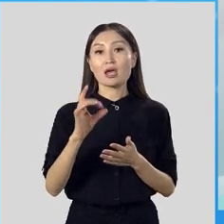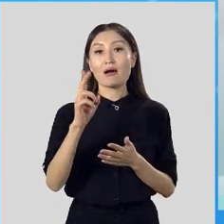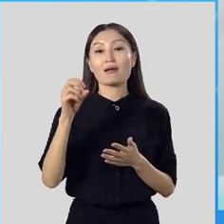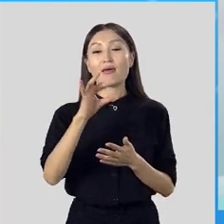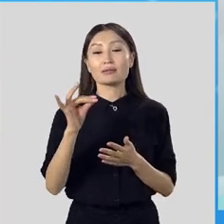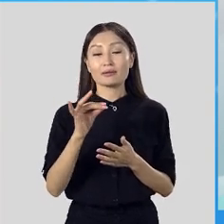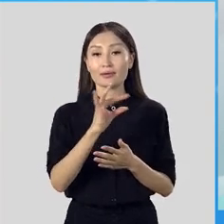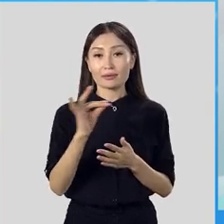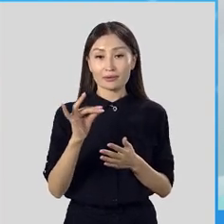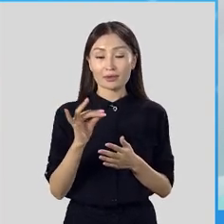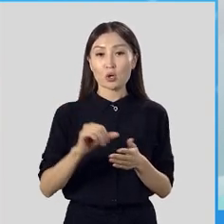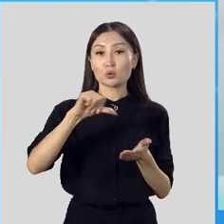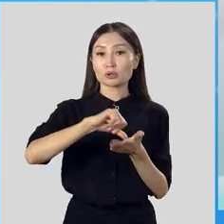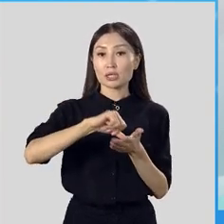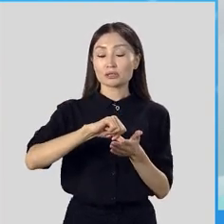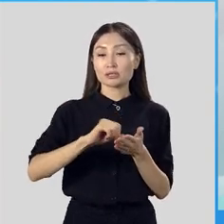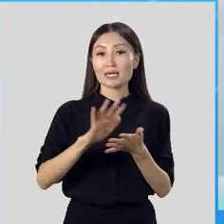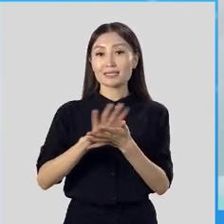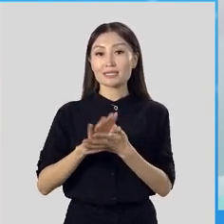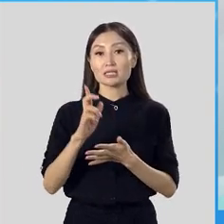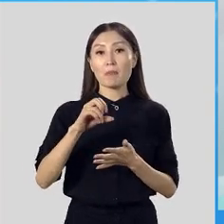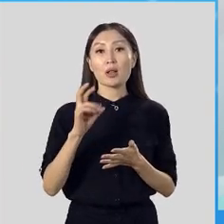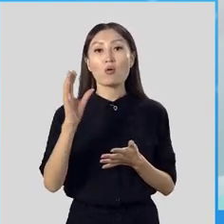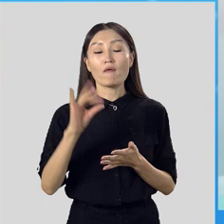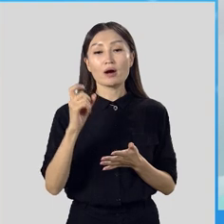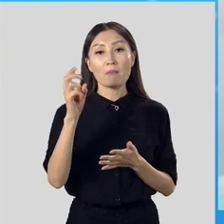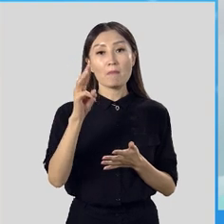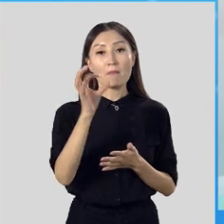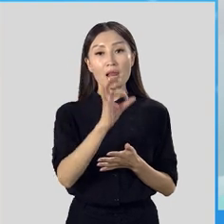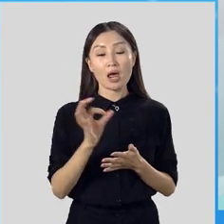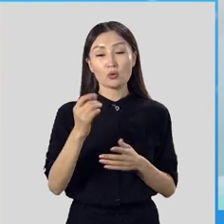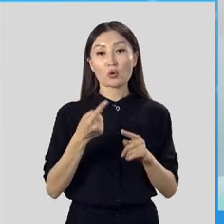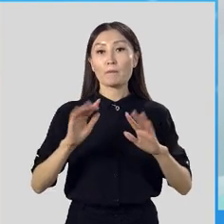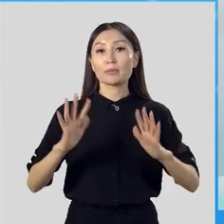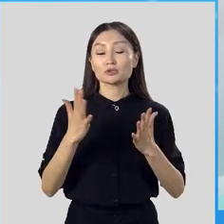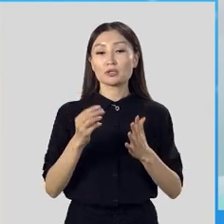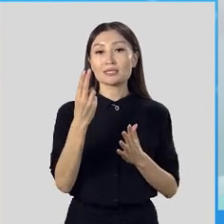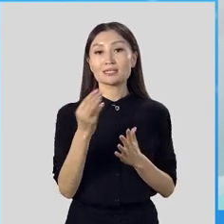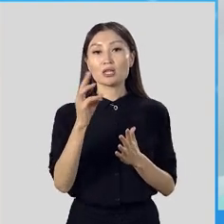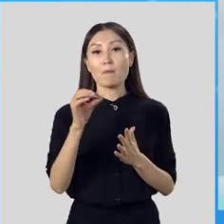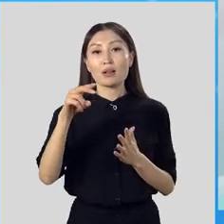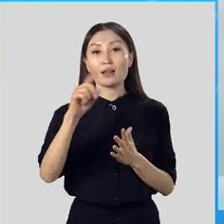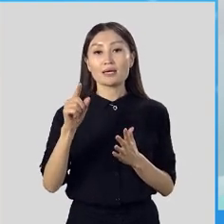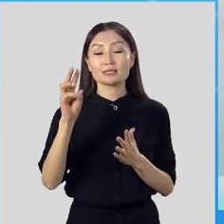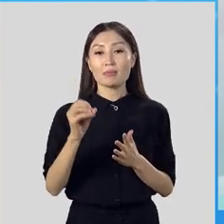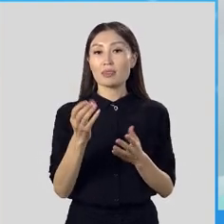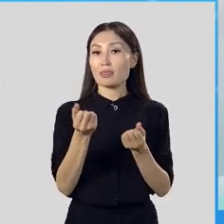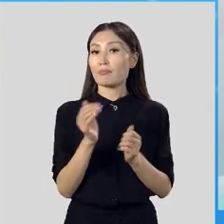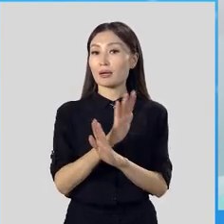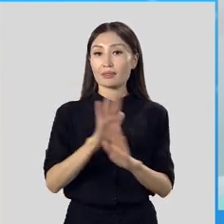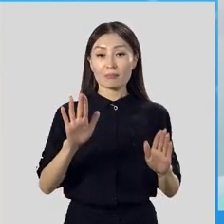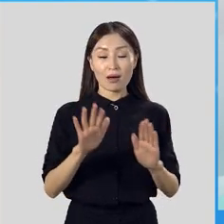и непосредственного участия в синтезе белковых молекул, которые происходят в цитоплазме клеток, не